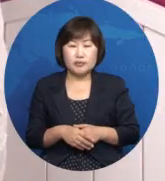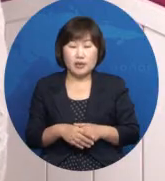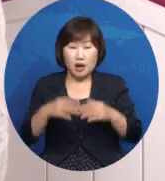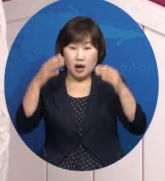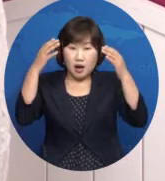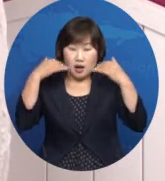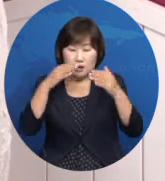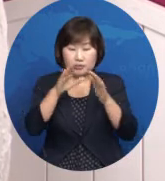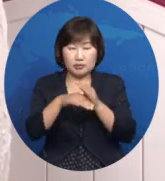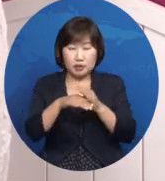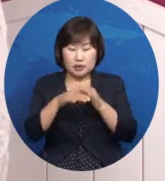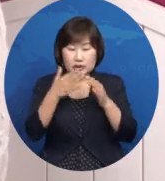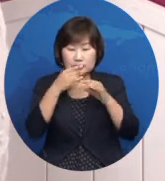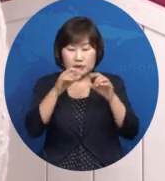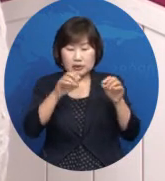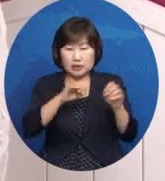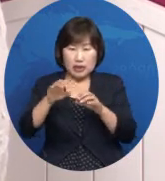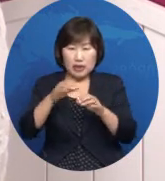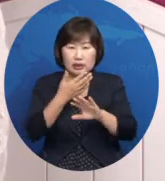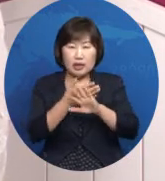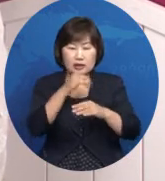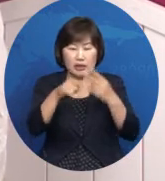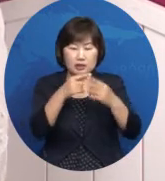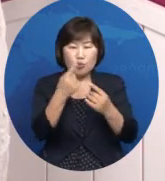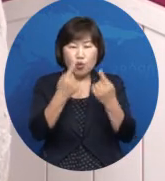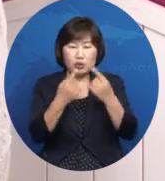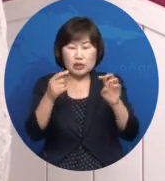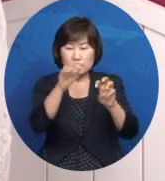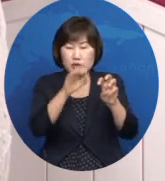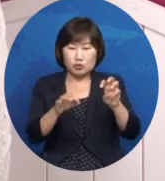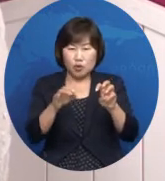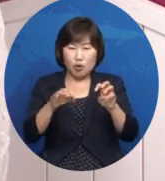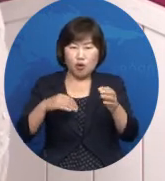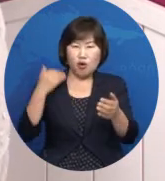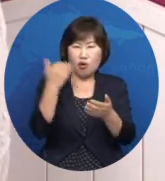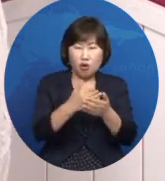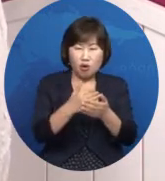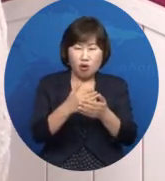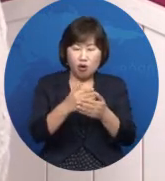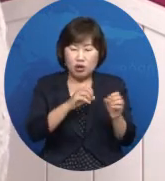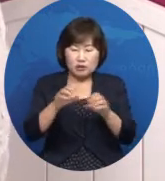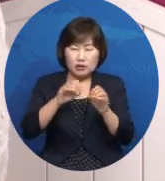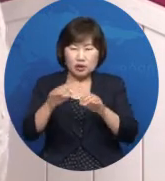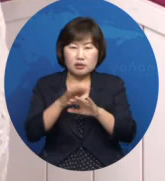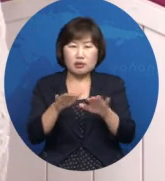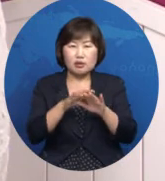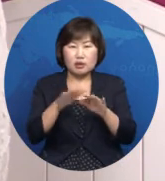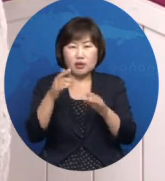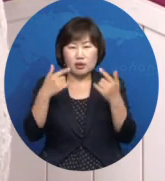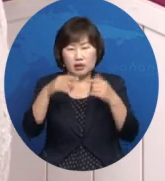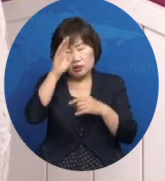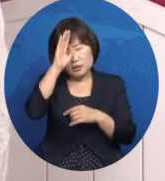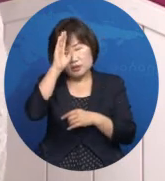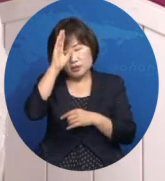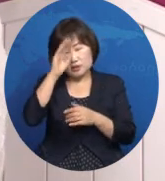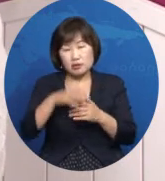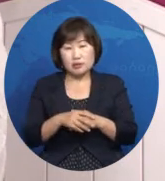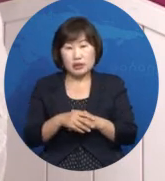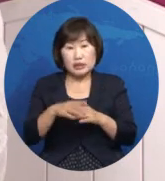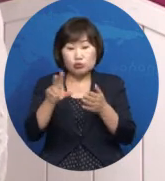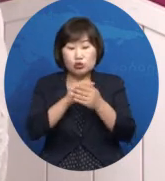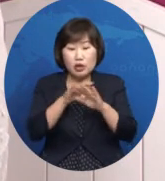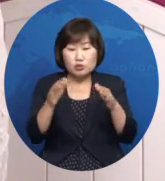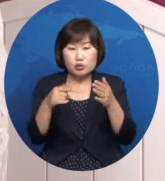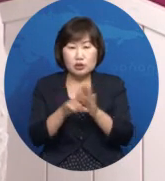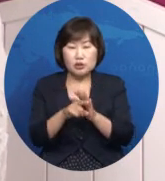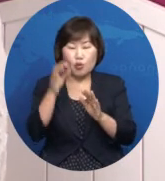여름철은 음식물 쓰레기 양이 다른 계절보다 30%나 많아서 쓰레기 처리가 늘 골칫거리인데요. 이 문제 해소를